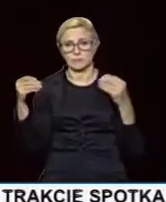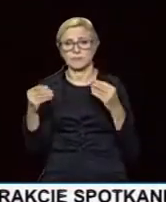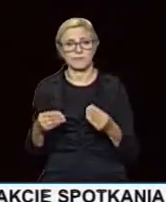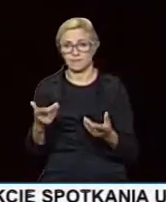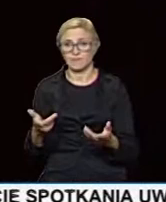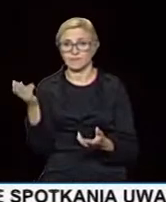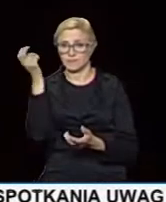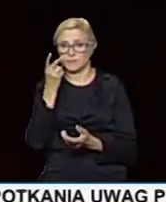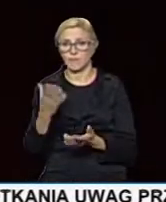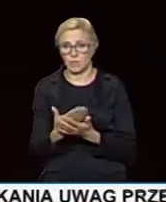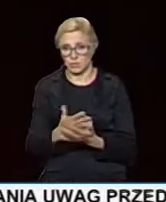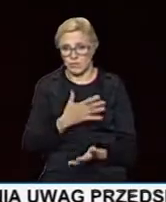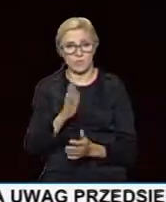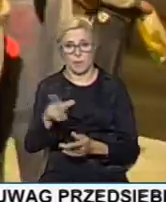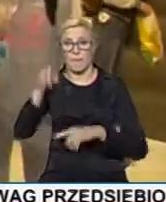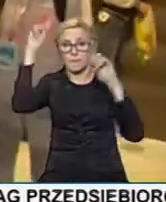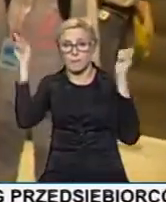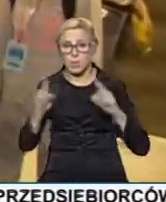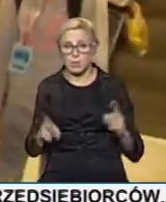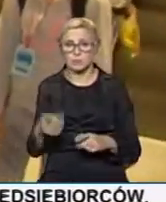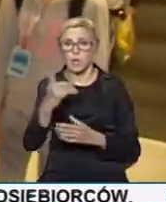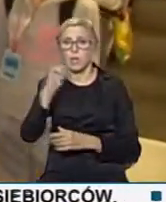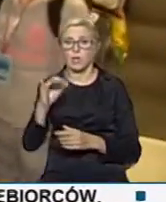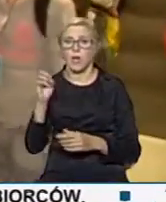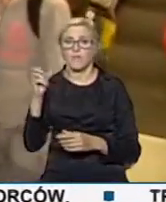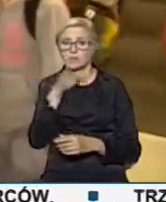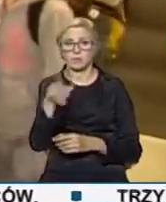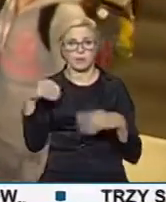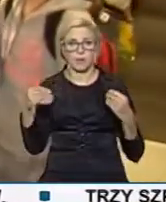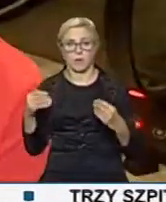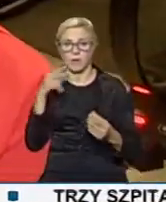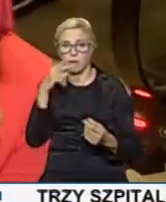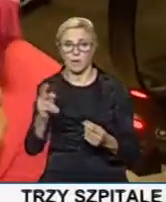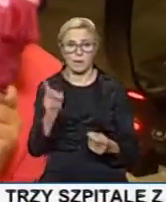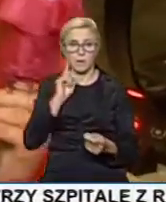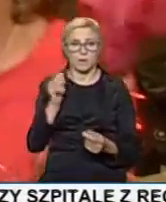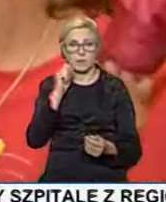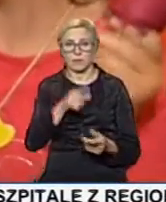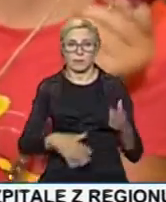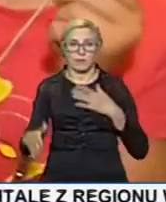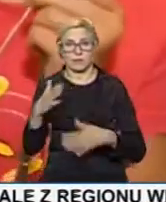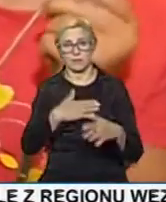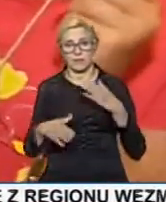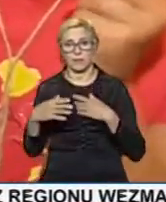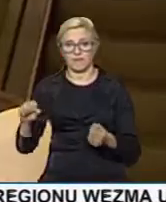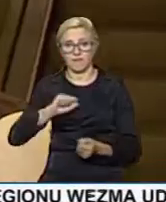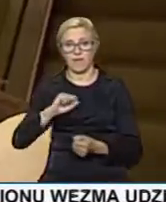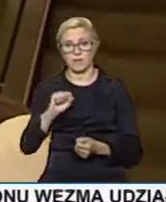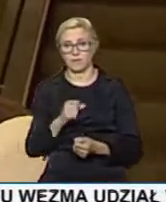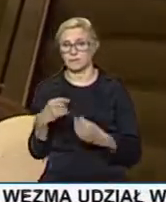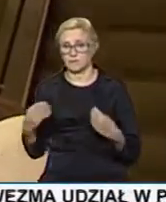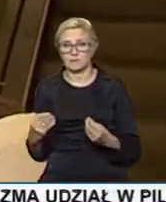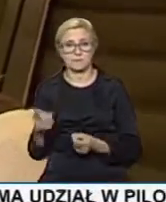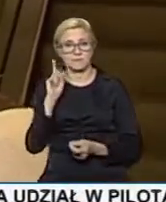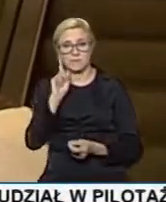Nic więc dziwnego, że po takiej burzy, i to na Jowiszu, słychać same zachwyty. Dobrze! Fajnie było.